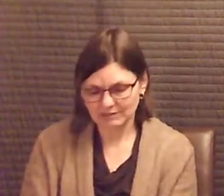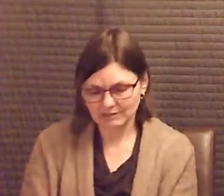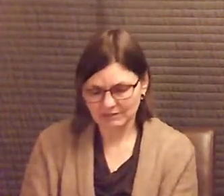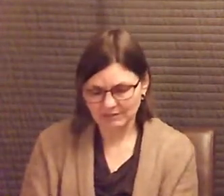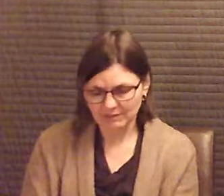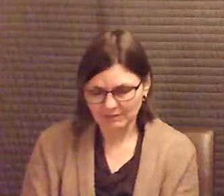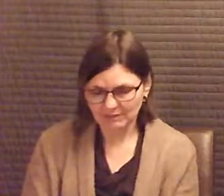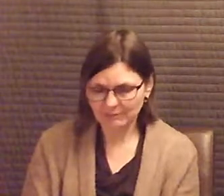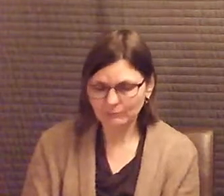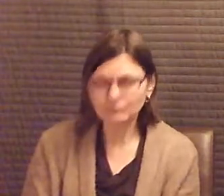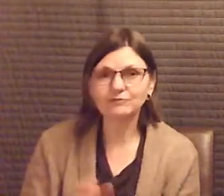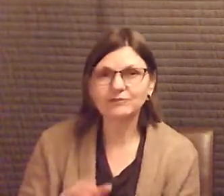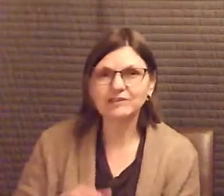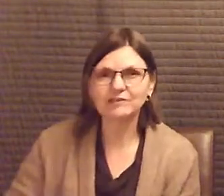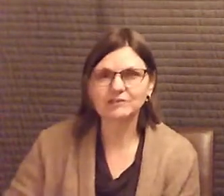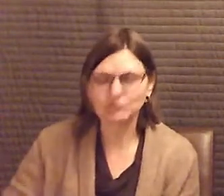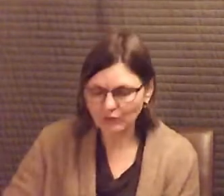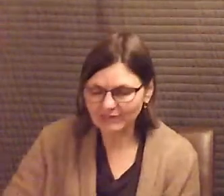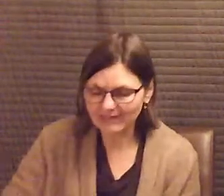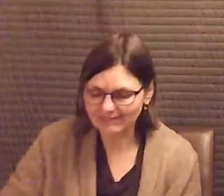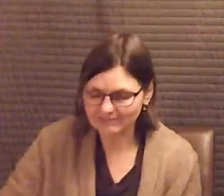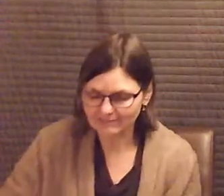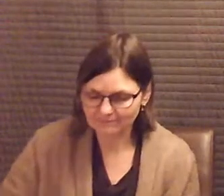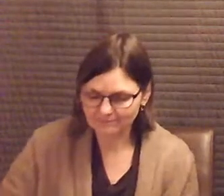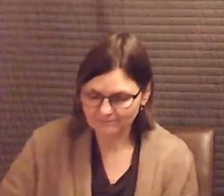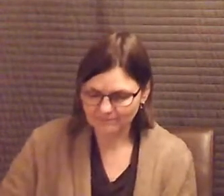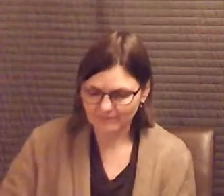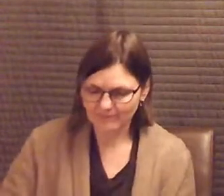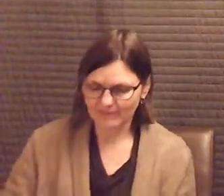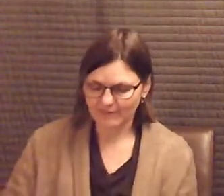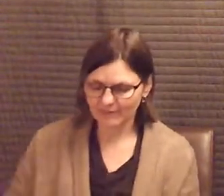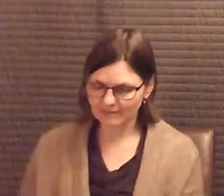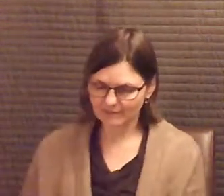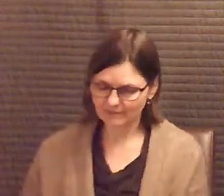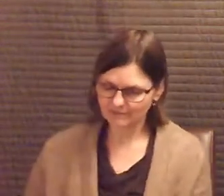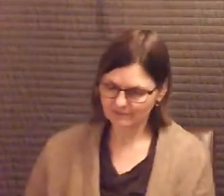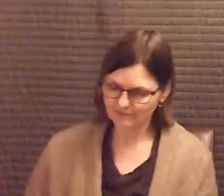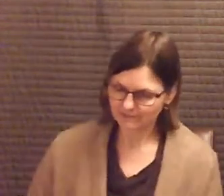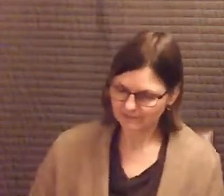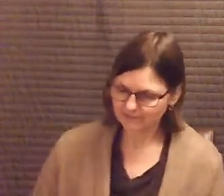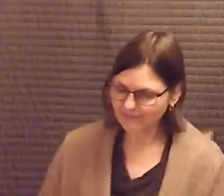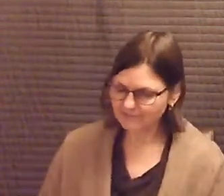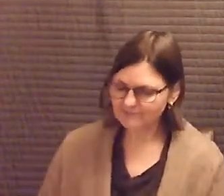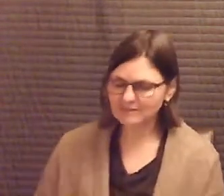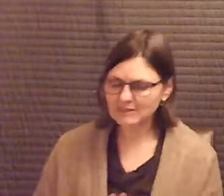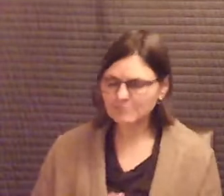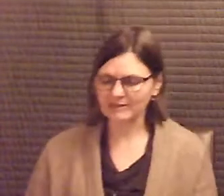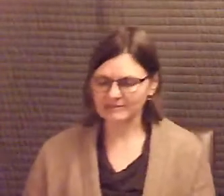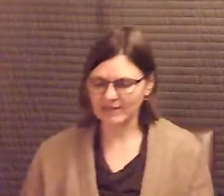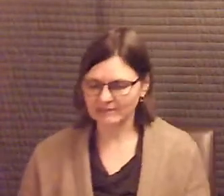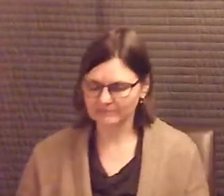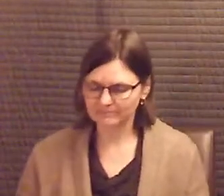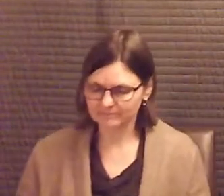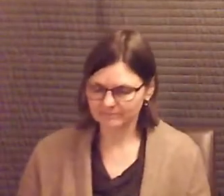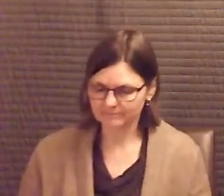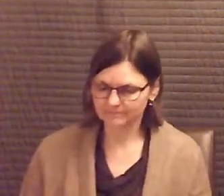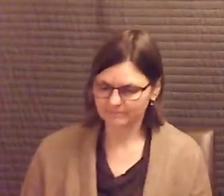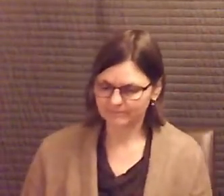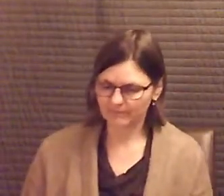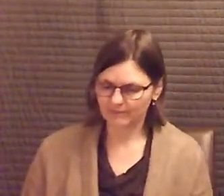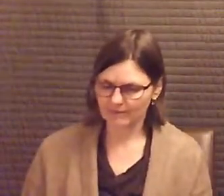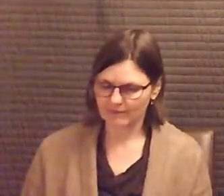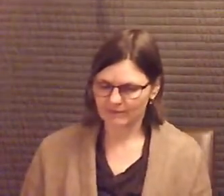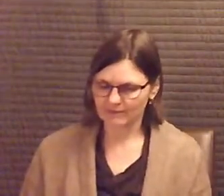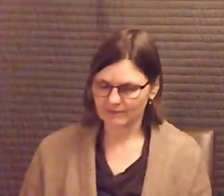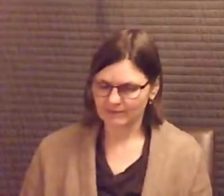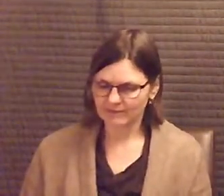leivers for the volume ik moet west 440 nog een keer leeg een zoals cried opens jezus en riep en zei je mobiel